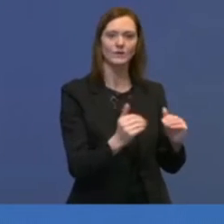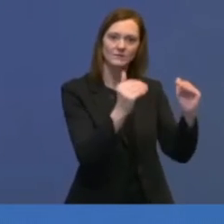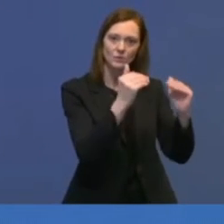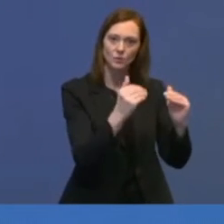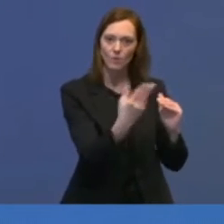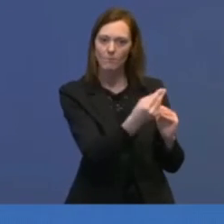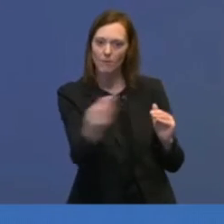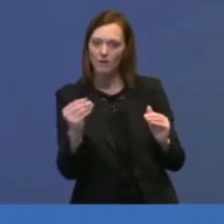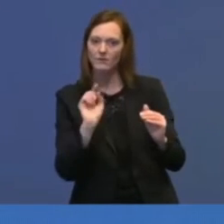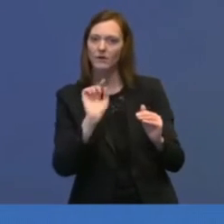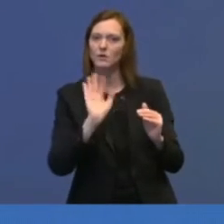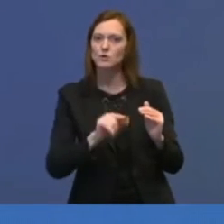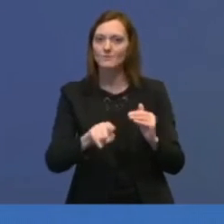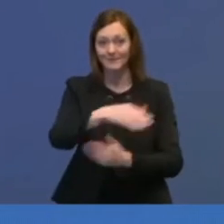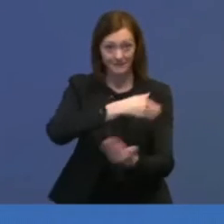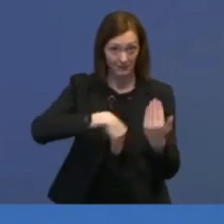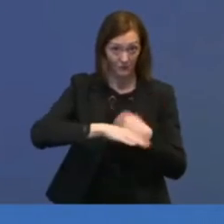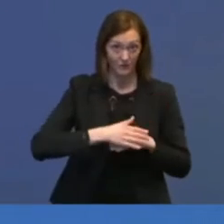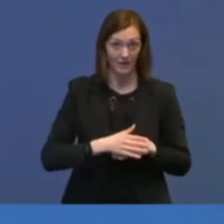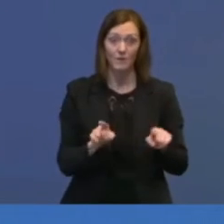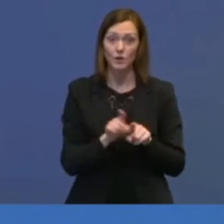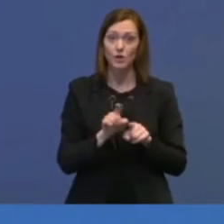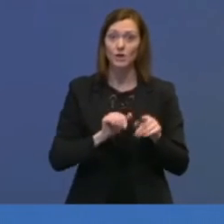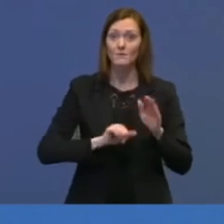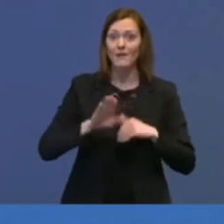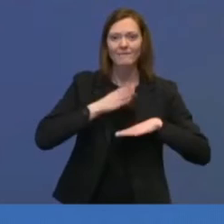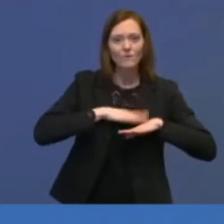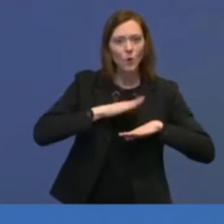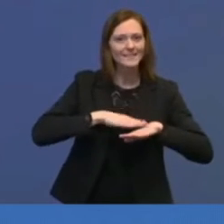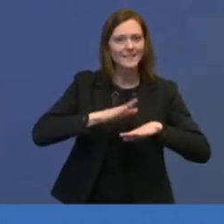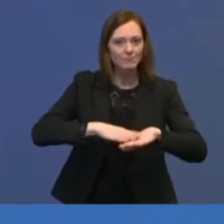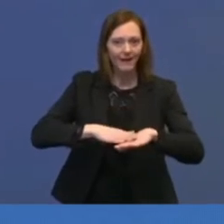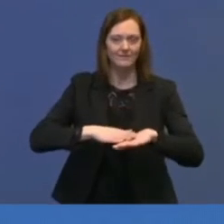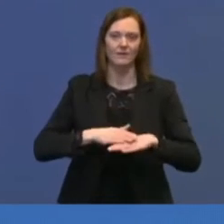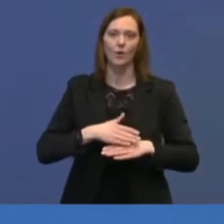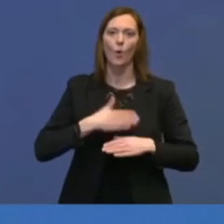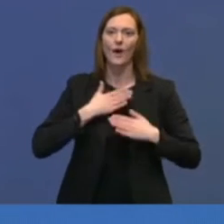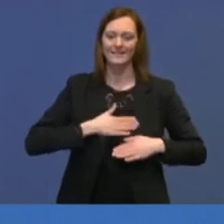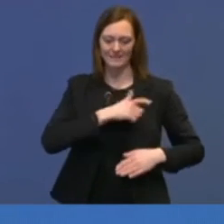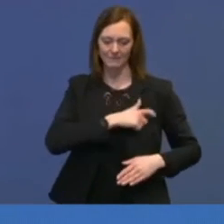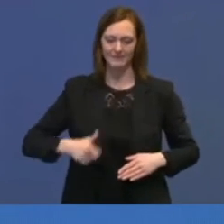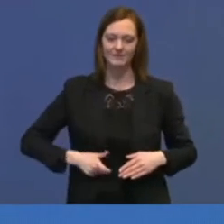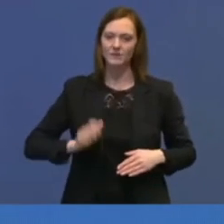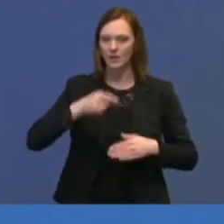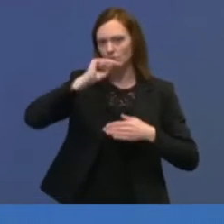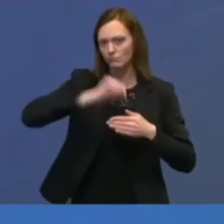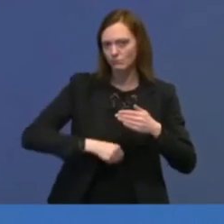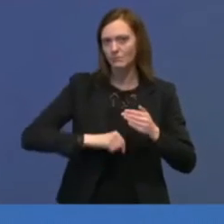Wa farsamak kee nisa nidaam laxaa daalinkaro wa sirka gafimaadka aya faa faahindu unta farsamadan mihimka.